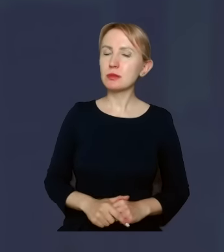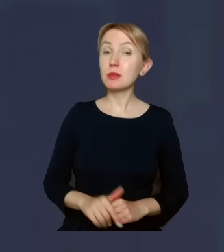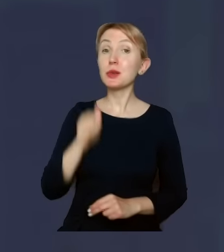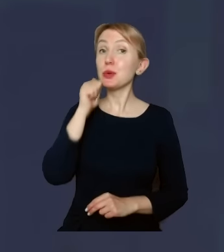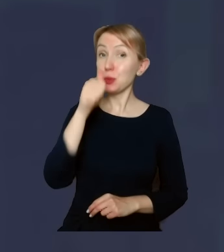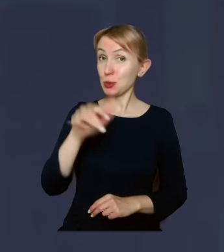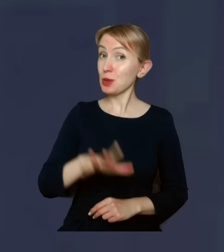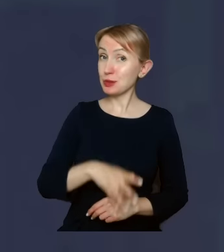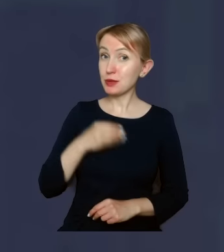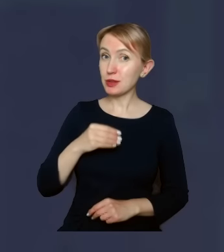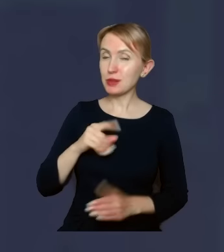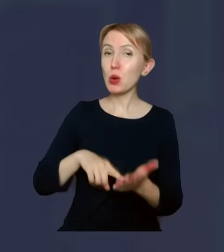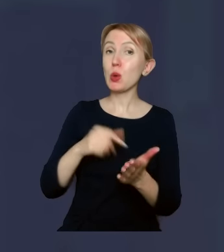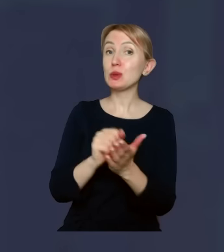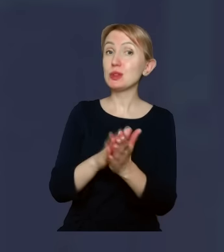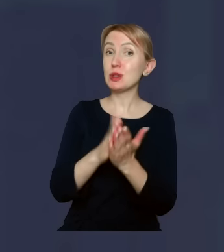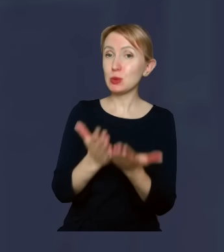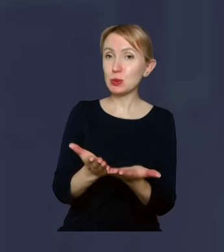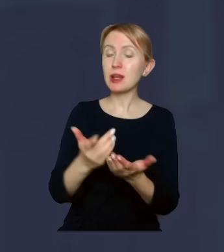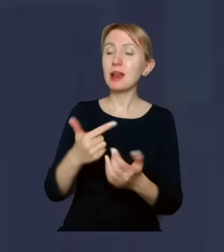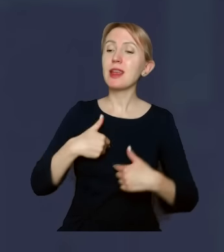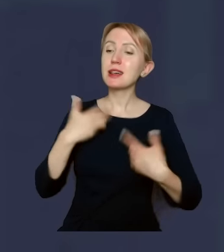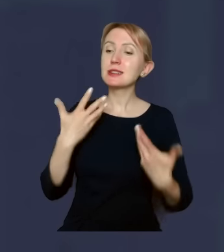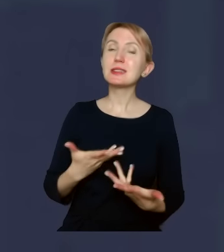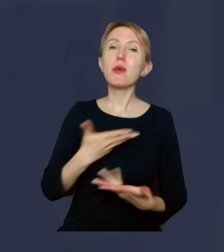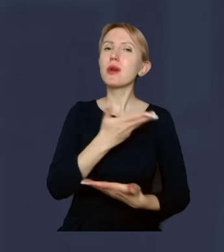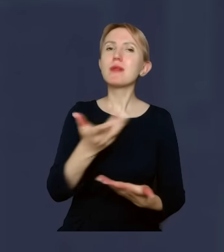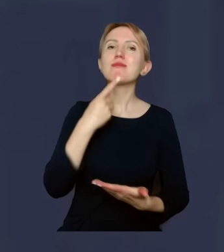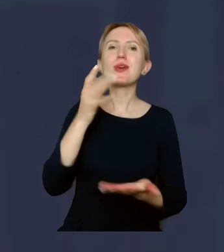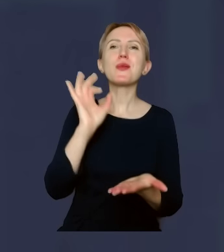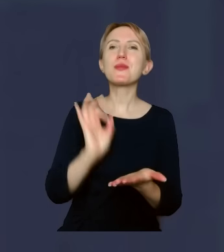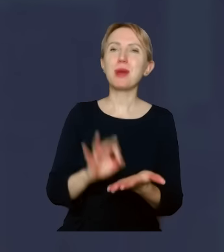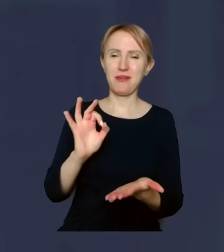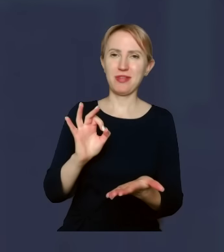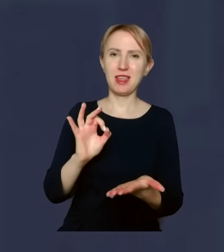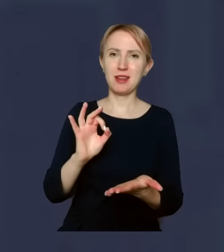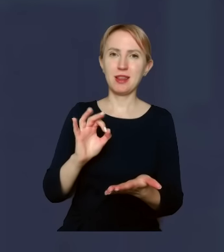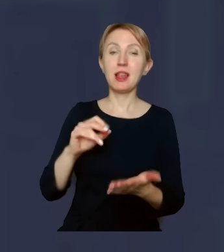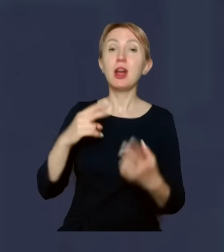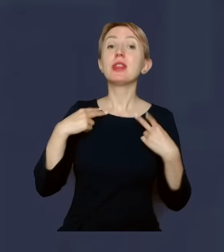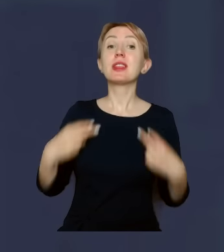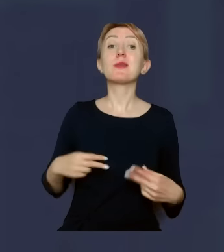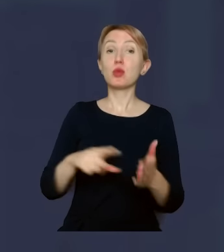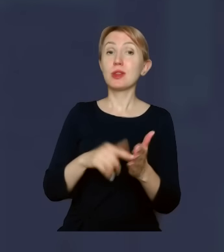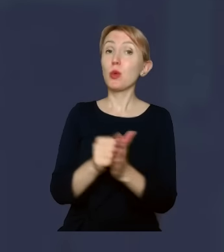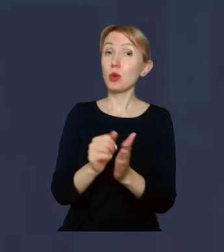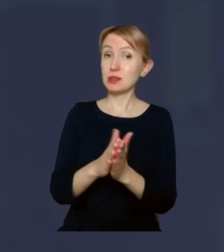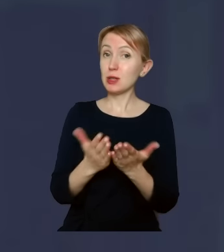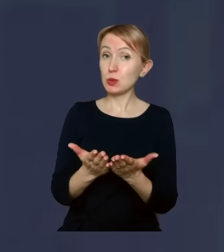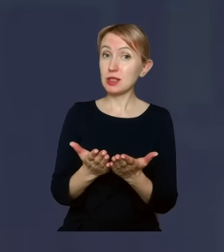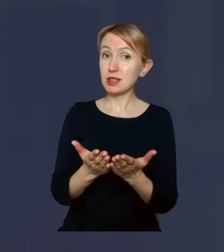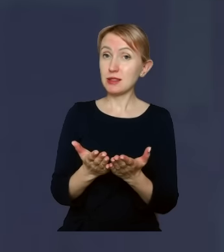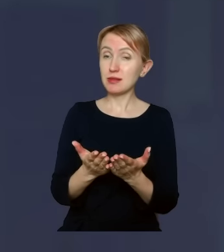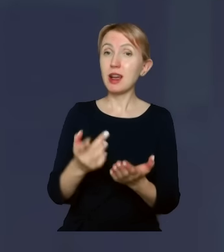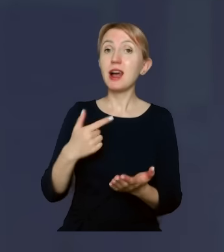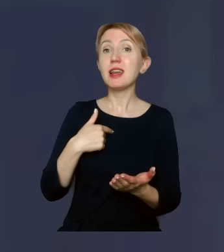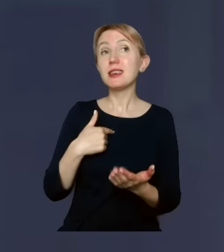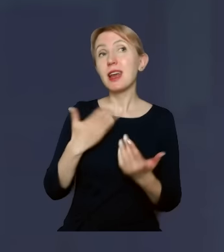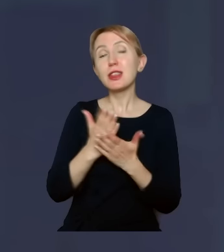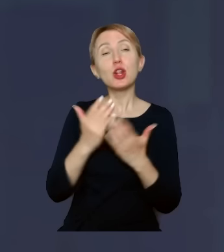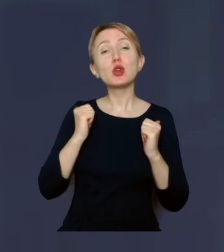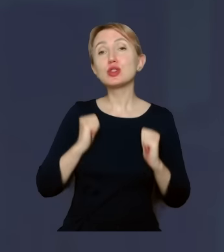święto Konstytucji. Chciałam państwa zapewnić, że Trybunał Konstytucyjny, którym jestem tylko skromnym